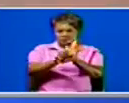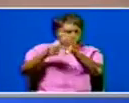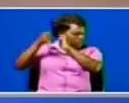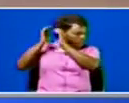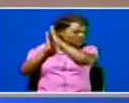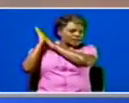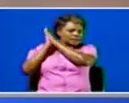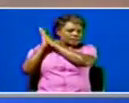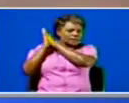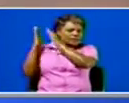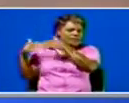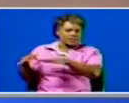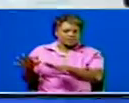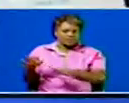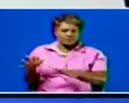rasta unaachia.